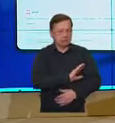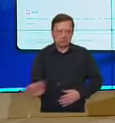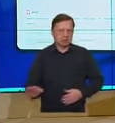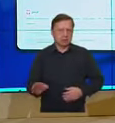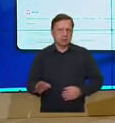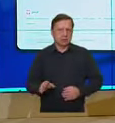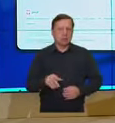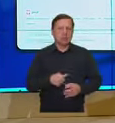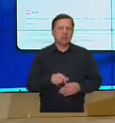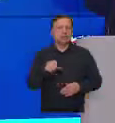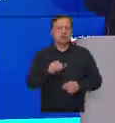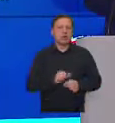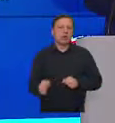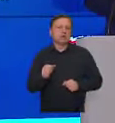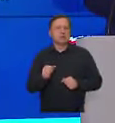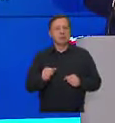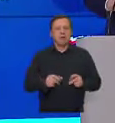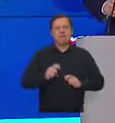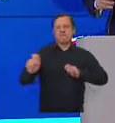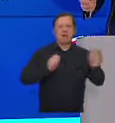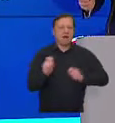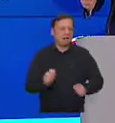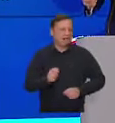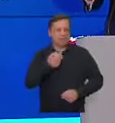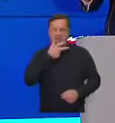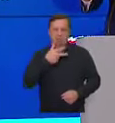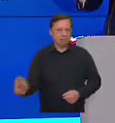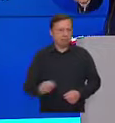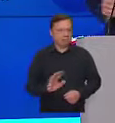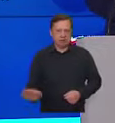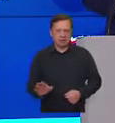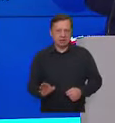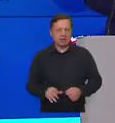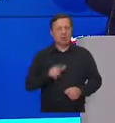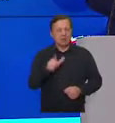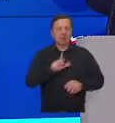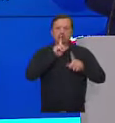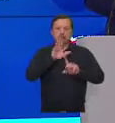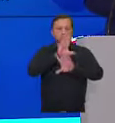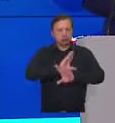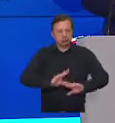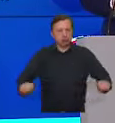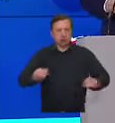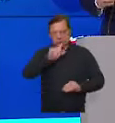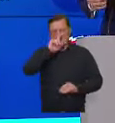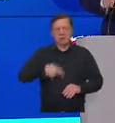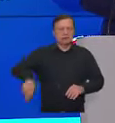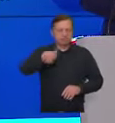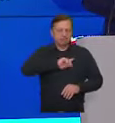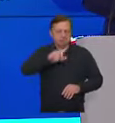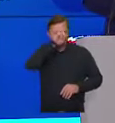czas pod tytułem dodatkowe wakacje, tylko czas pewnego wyciszenia narodowego,